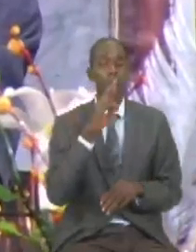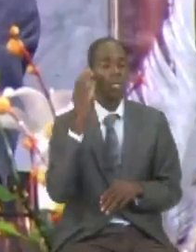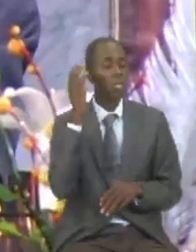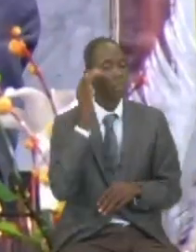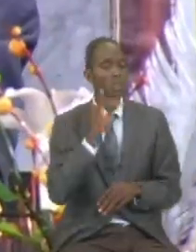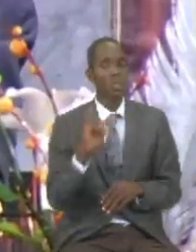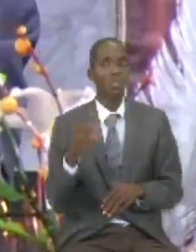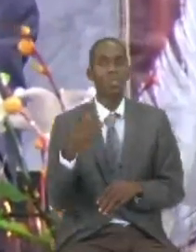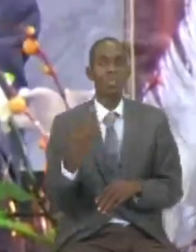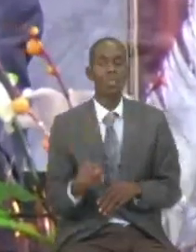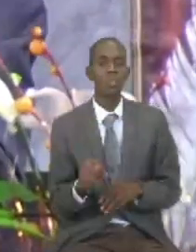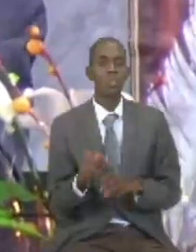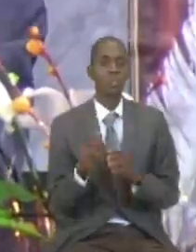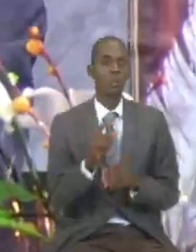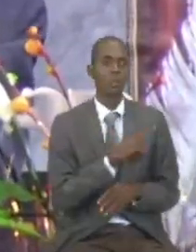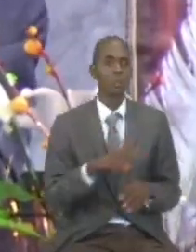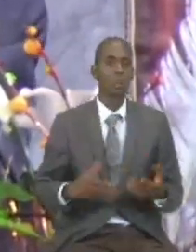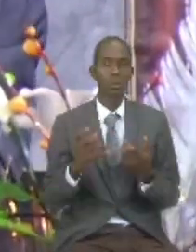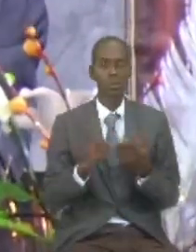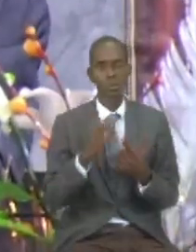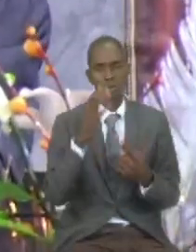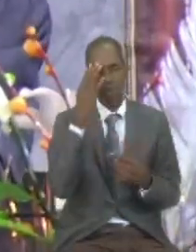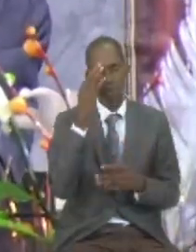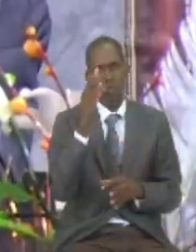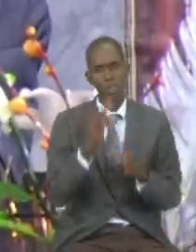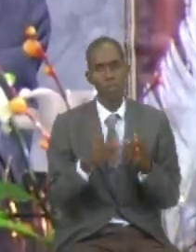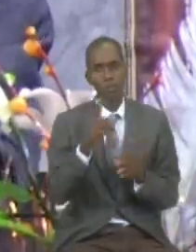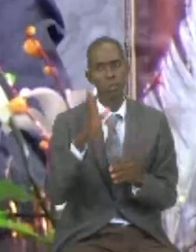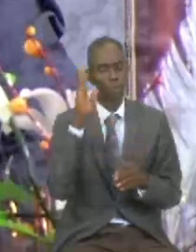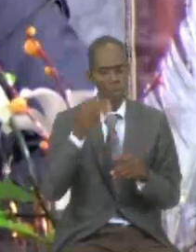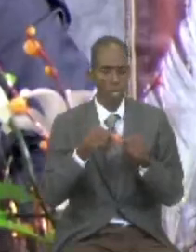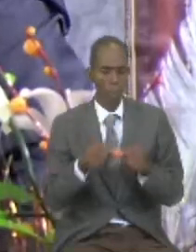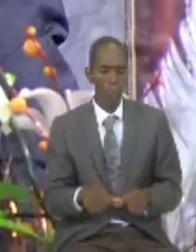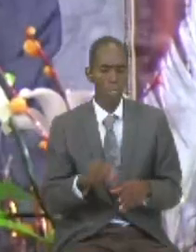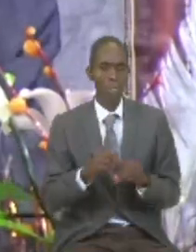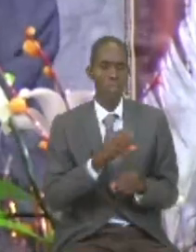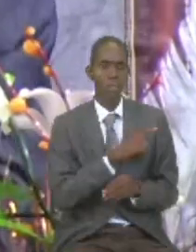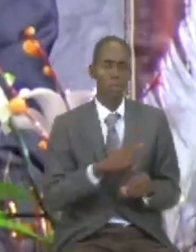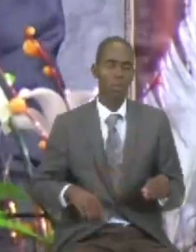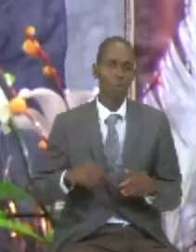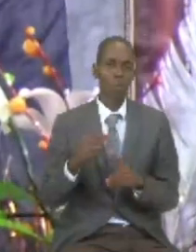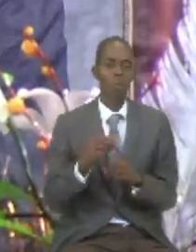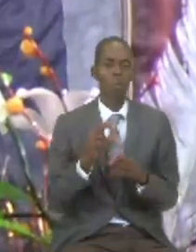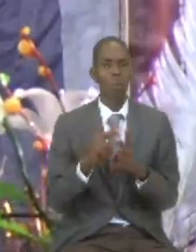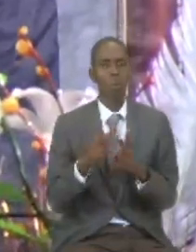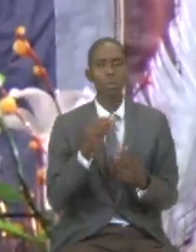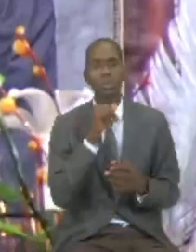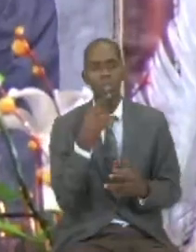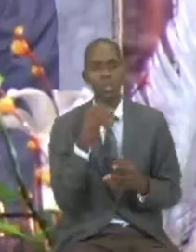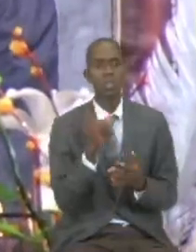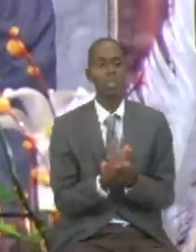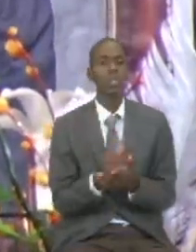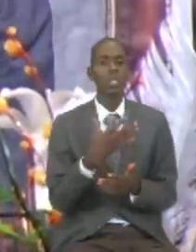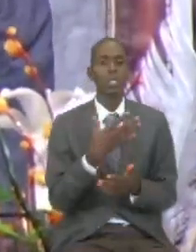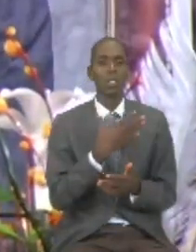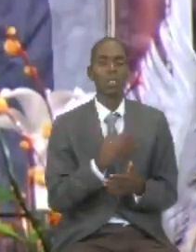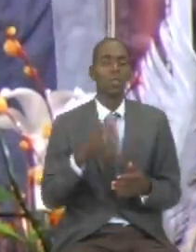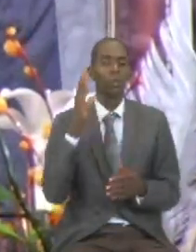de Dieu que vous entendez, le Seigneur veut savoir si vous allez demeurer dans la parole ou pas. Il vous met à l'épreuve. Et le verset 4